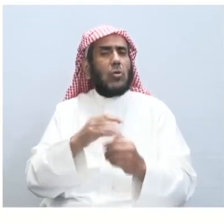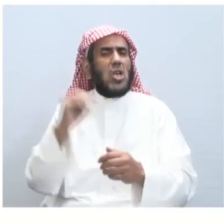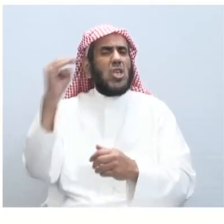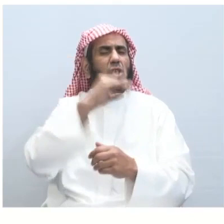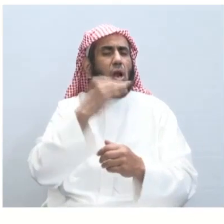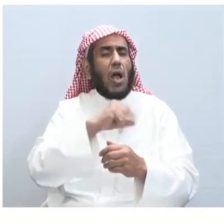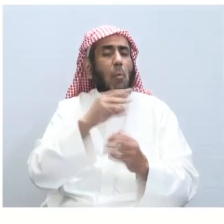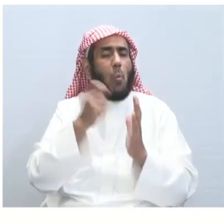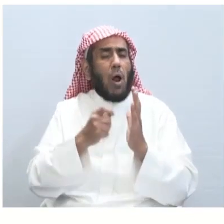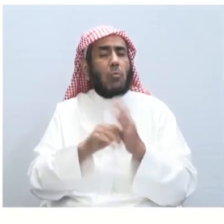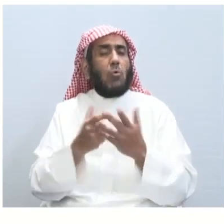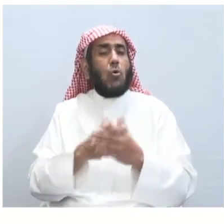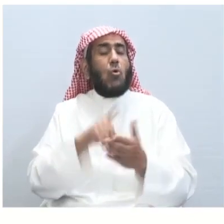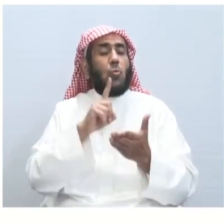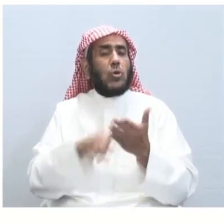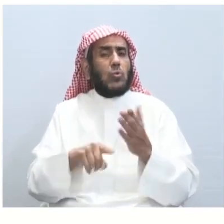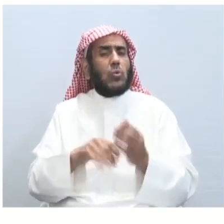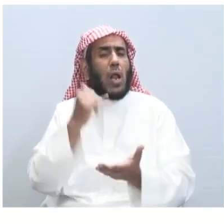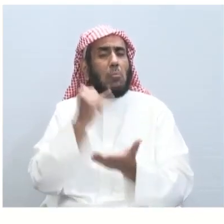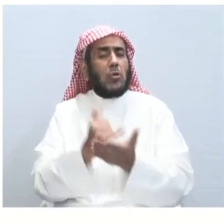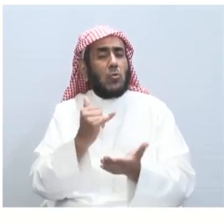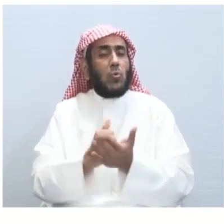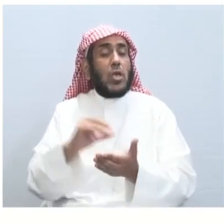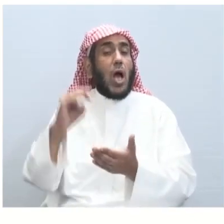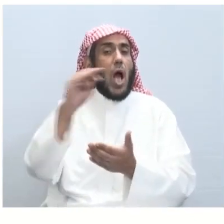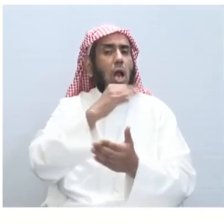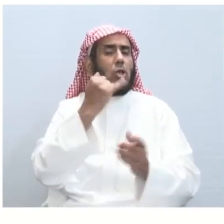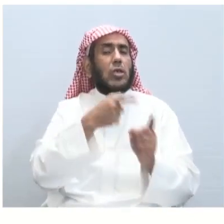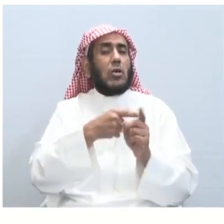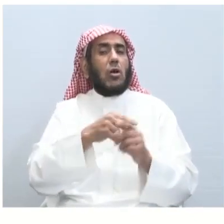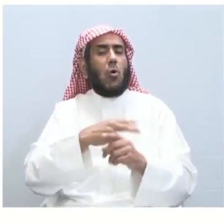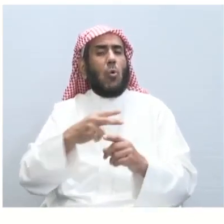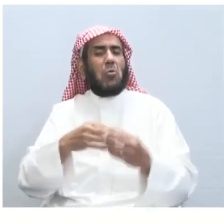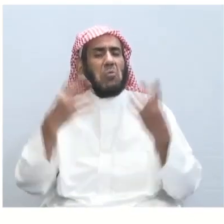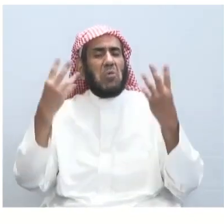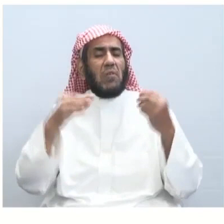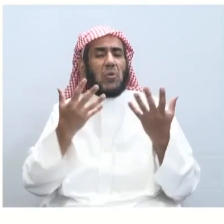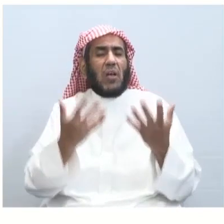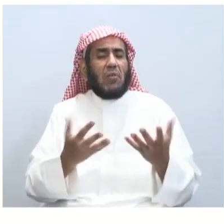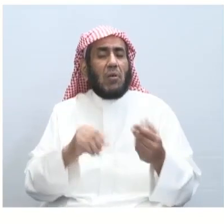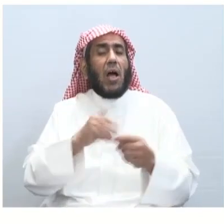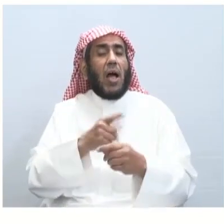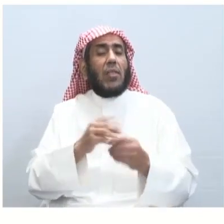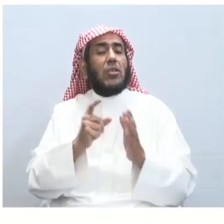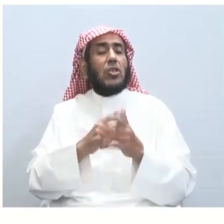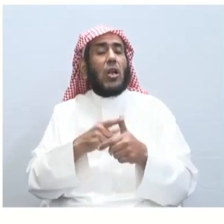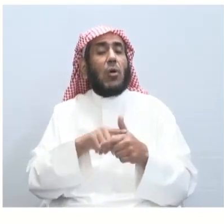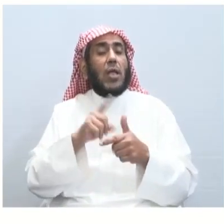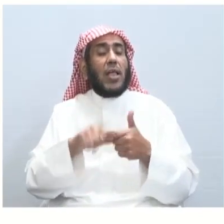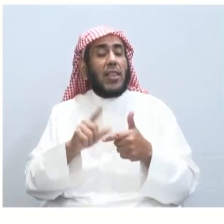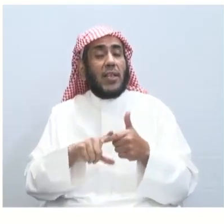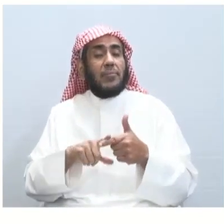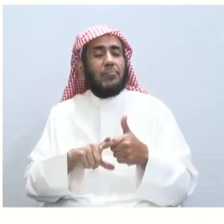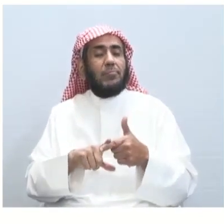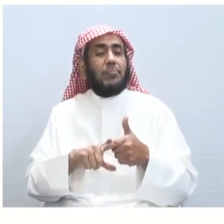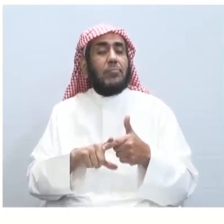العقوبات المقرره لها وشروط المسؤوليه الجنائيه وظروف الاعفاء والتخفيف منها هذا الشق الاول منه الشق